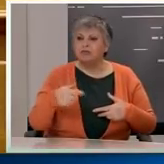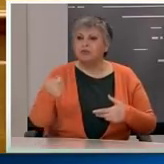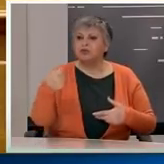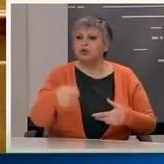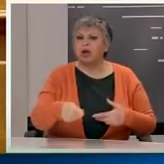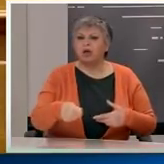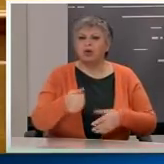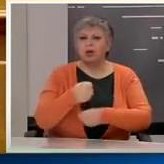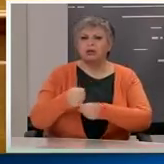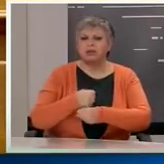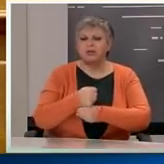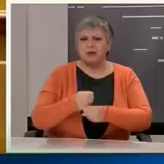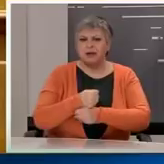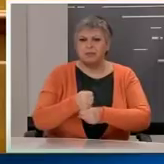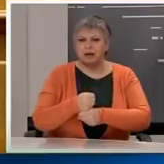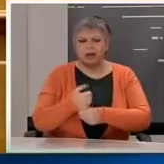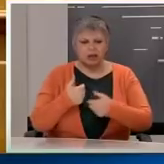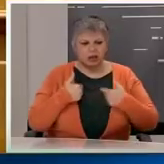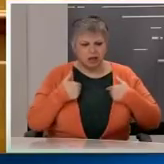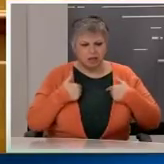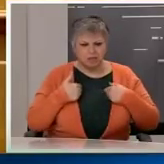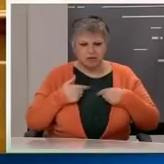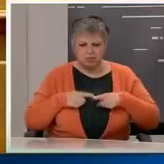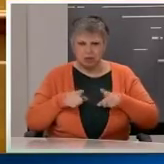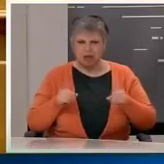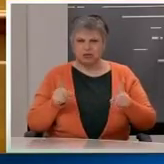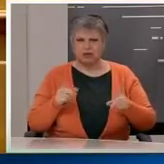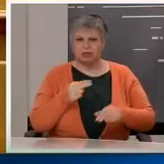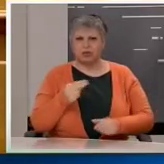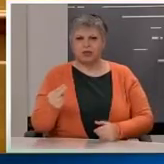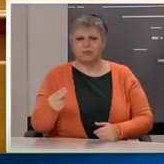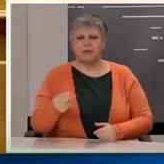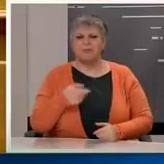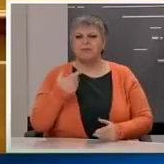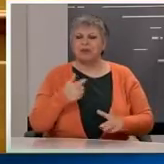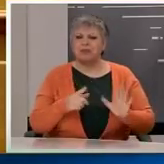Νομίζω ότι ήταν και αυτό αποτέλεσμα μιας πρόχειρης και